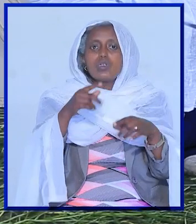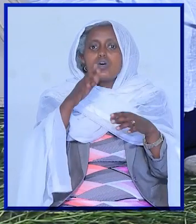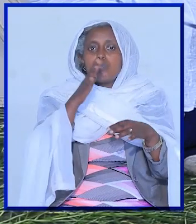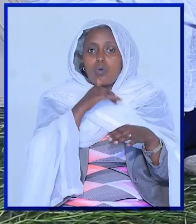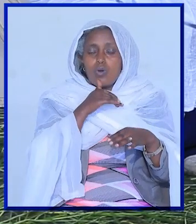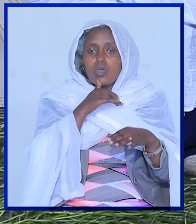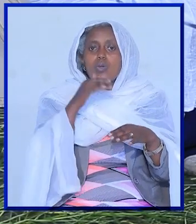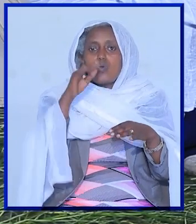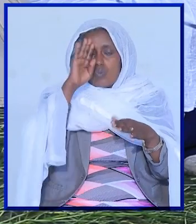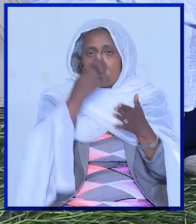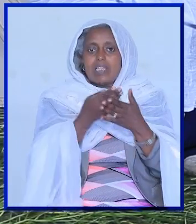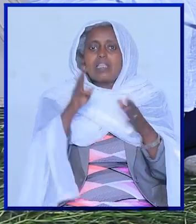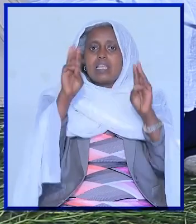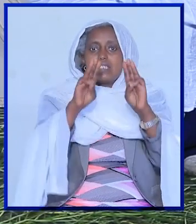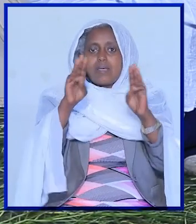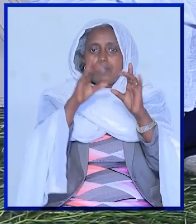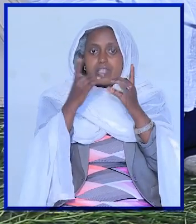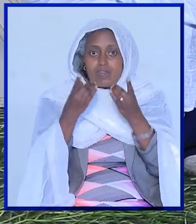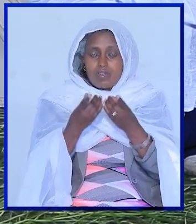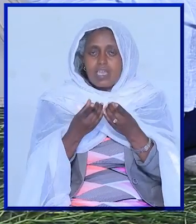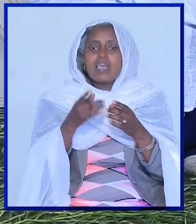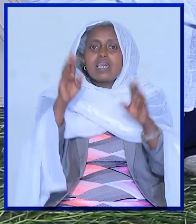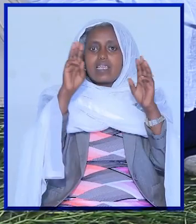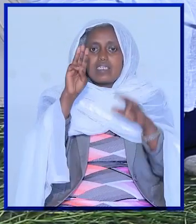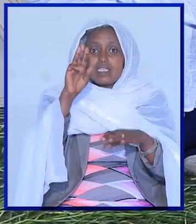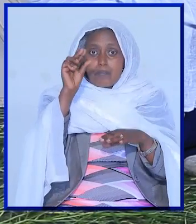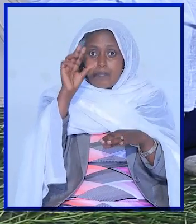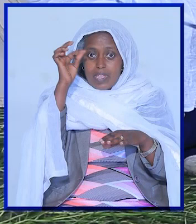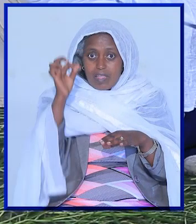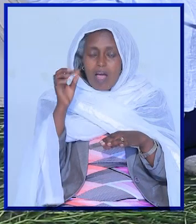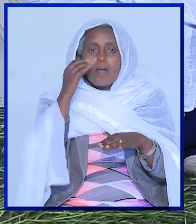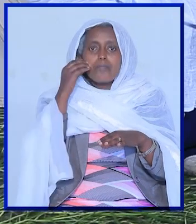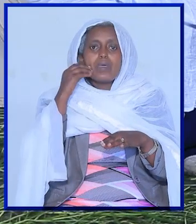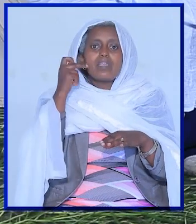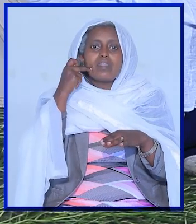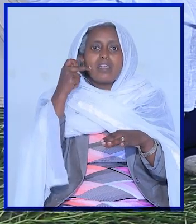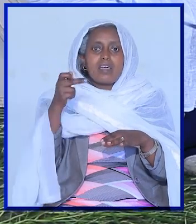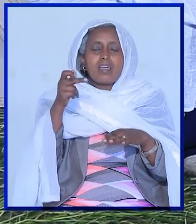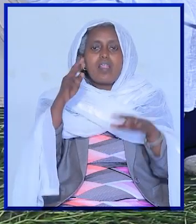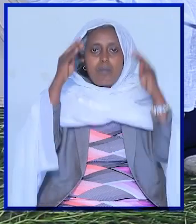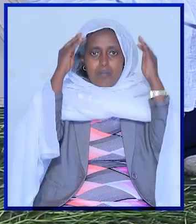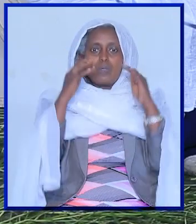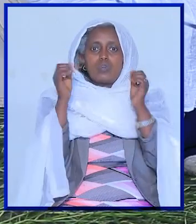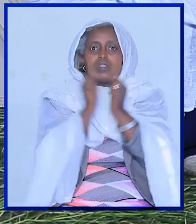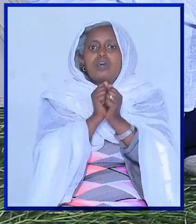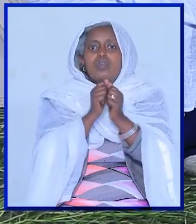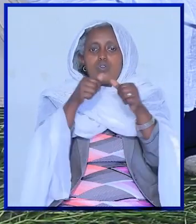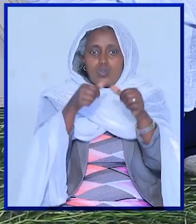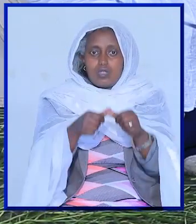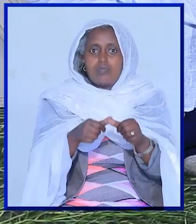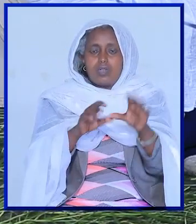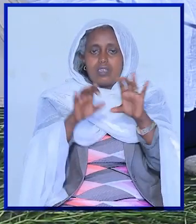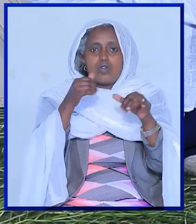እንግዲህ ከሰበታ ጌቴሴማኒ ቤተ ደናግር ጠባባት ገዳም መነኮሳያት ጋር ነው ዛሬ ቆይታችንን የምናደርገው። በቆይታችን እጅግ